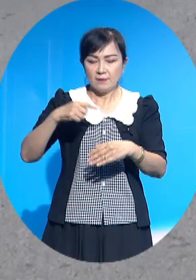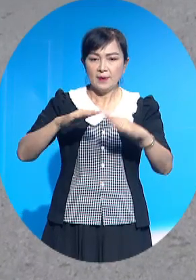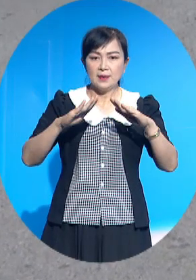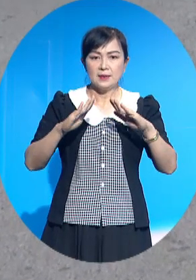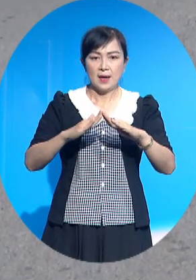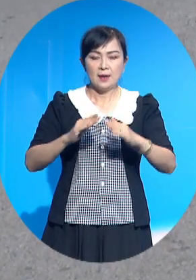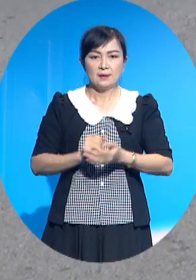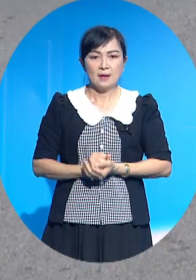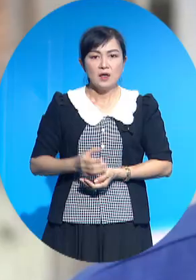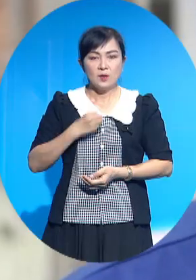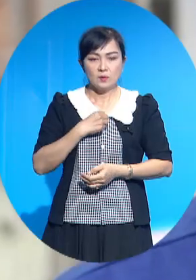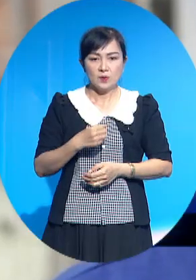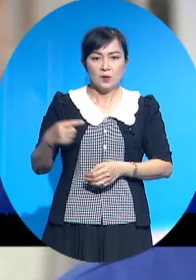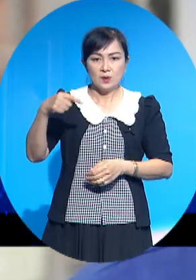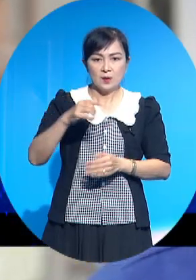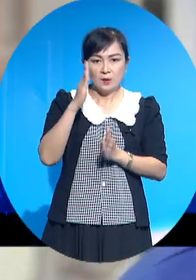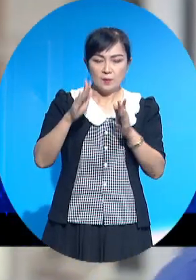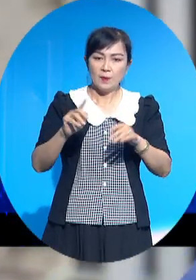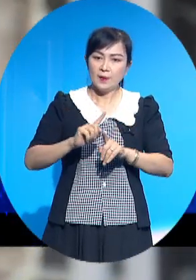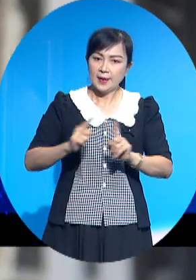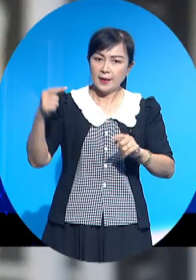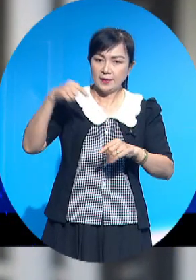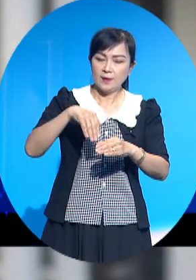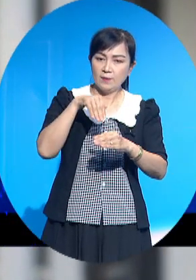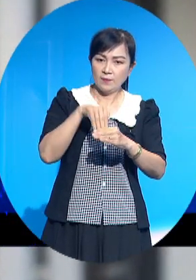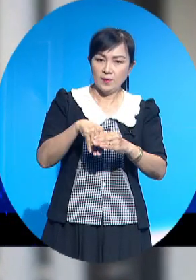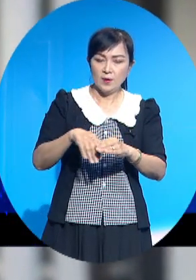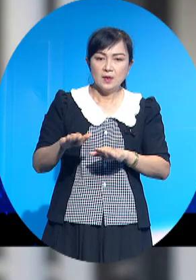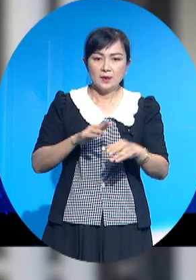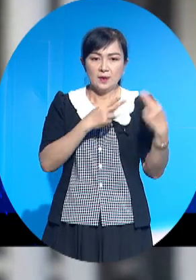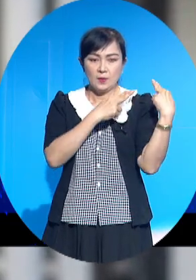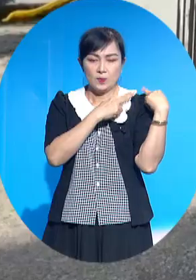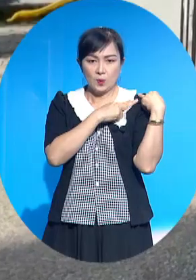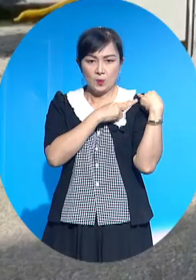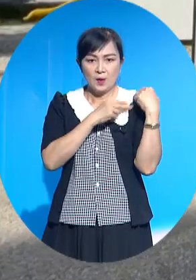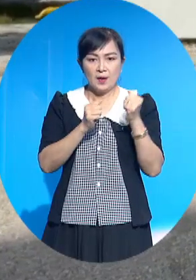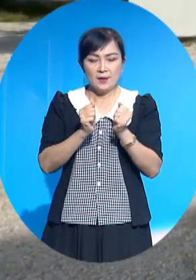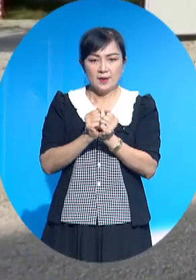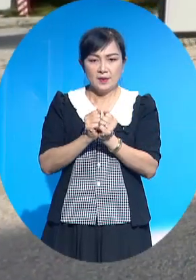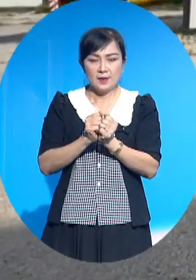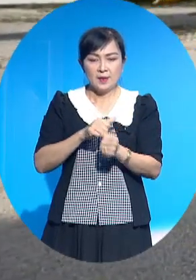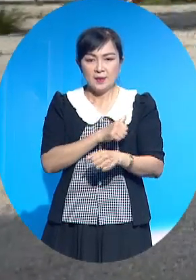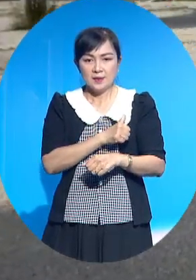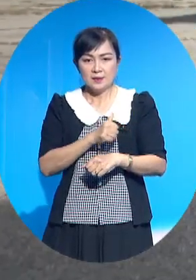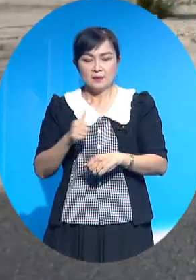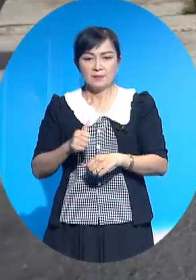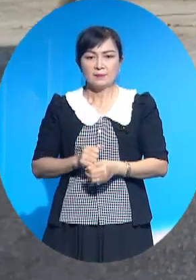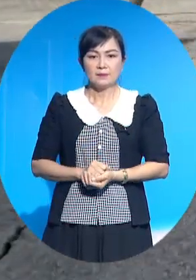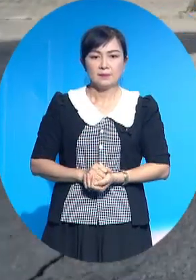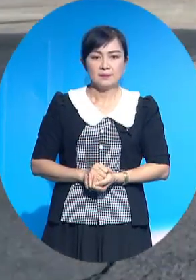của mình Chúng tôi đi từ một thành phố khác đến đây để bỏ phiếu thực hiện nghĩa vụ của mình với tư cách là một công dân